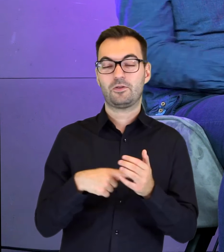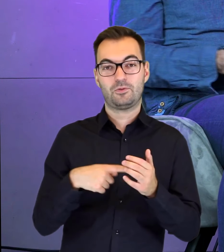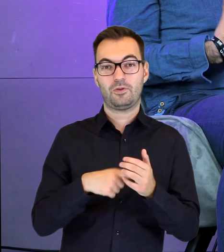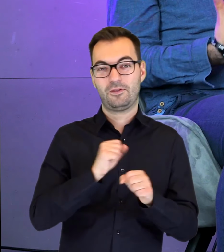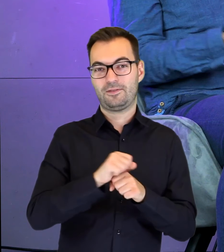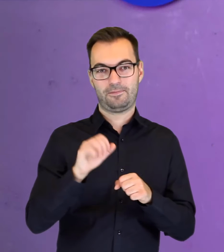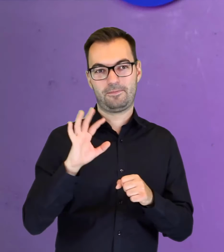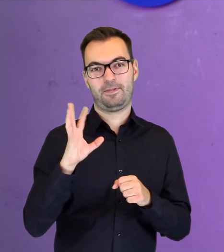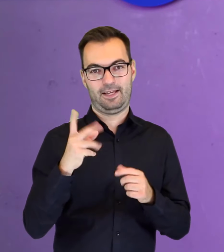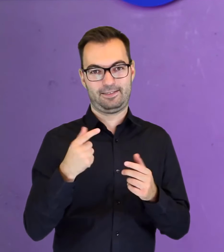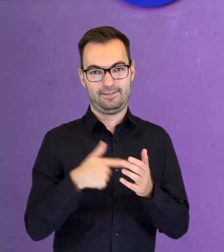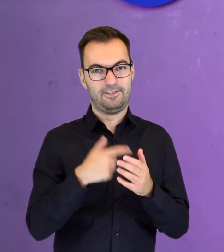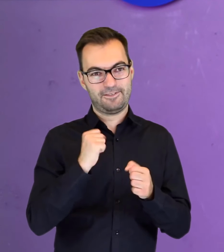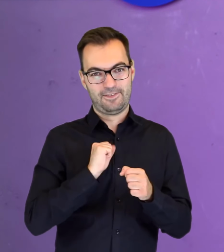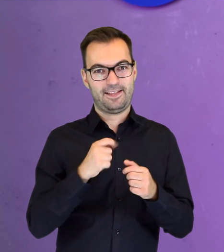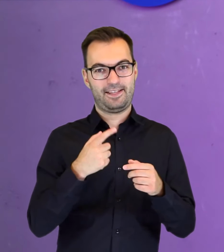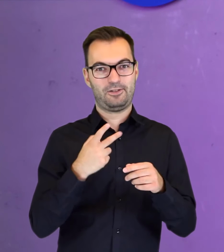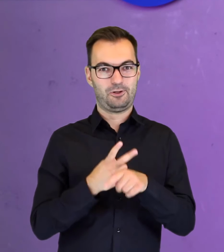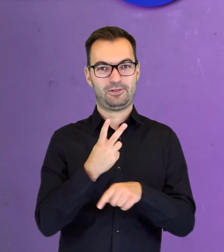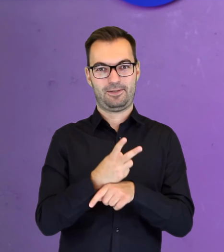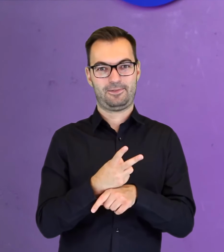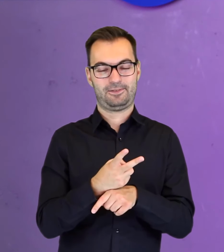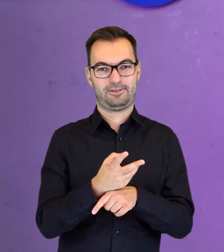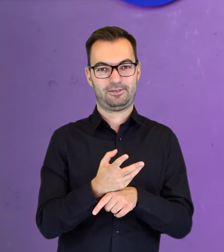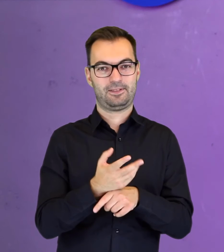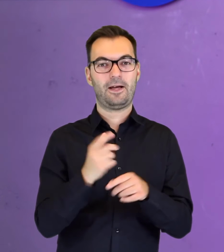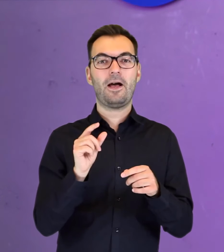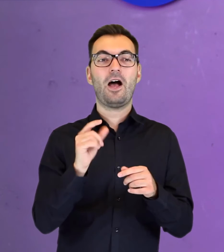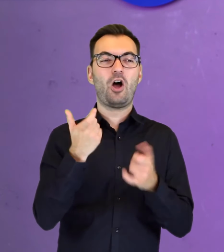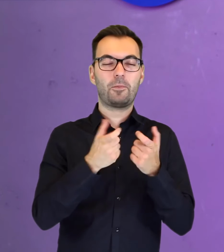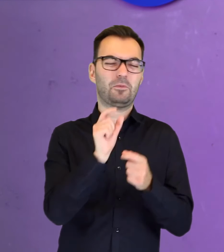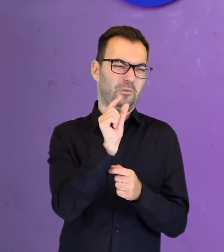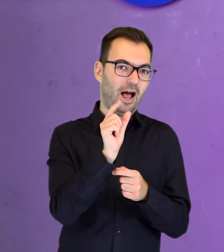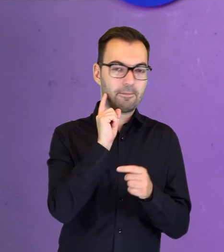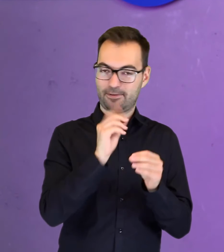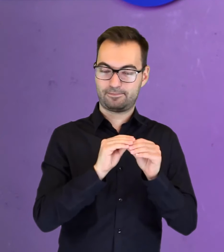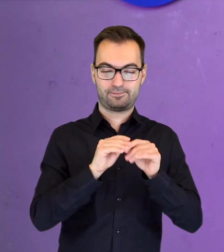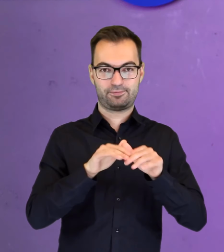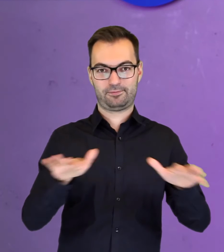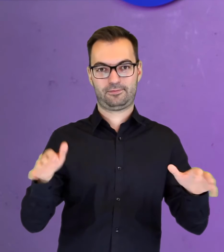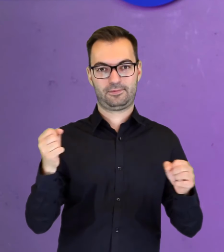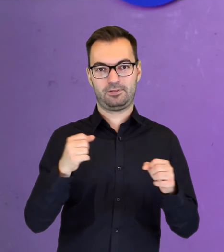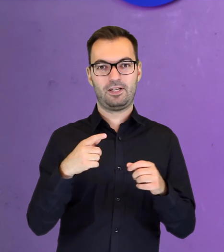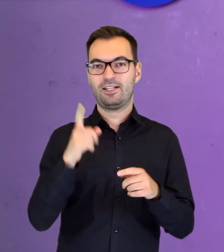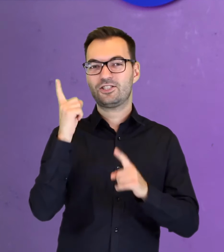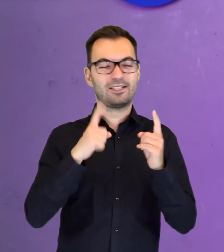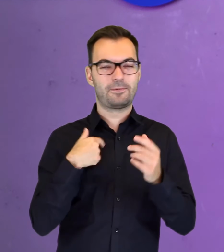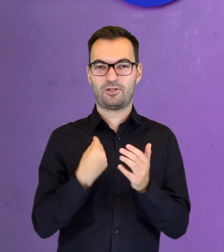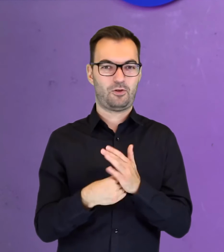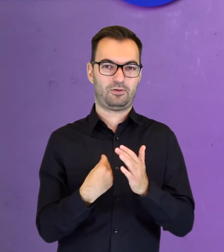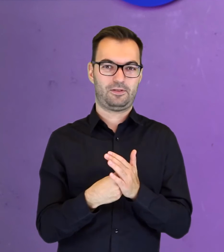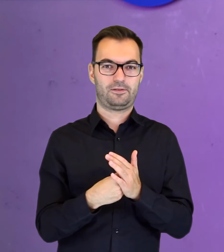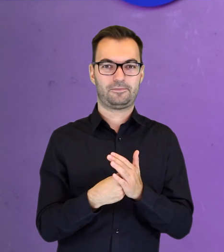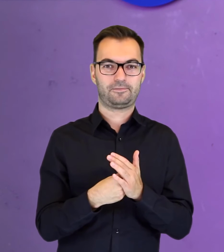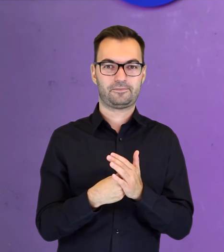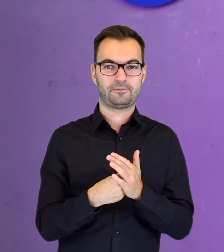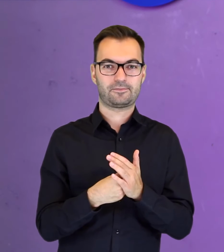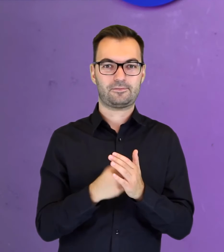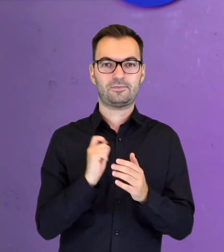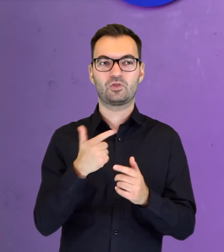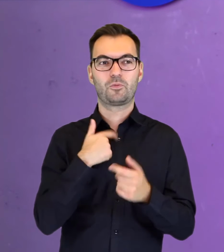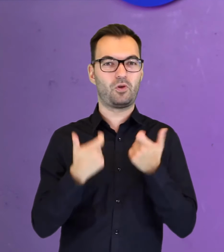że i nagle pomaga to wszystkim więc to jest jakby piękne w dostępności że